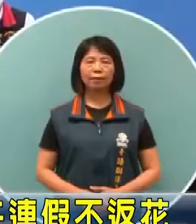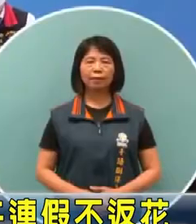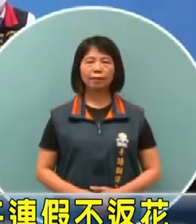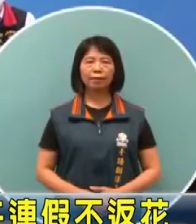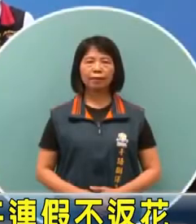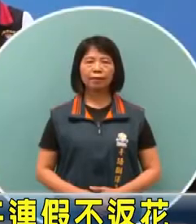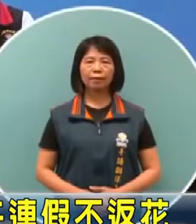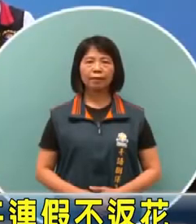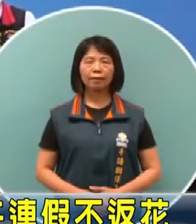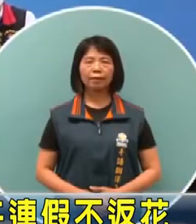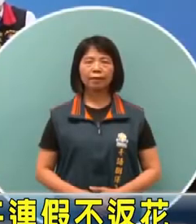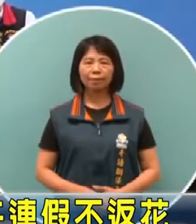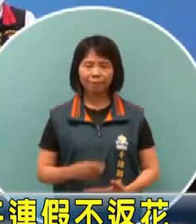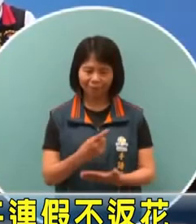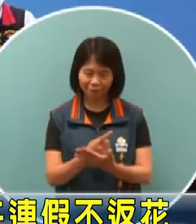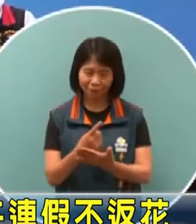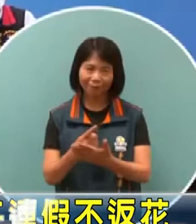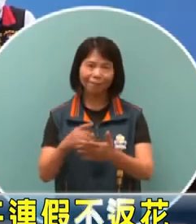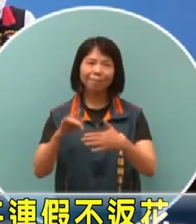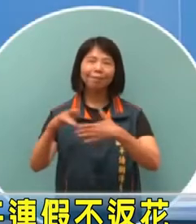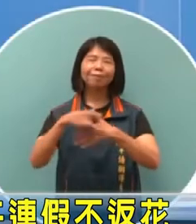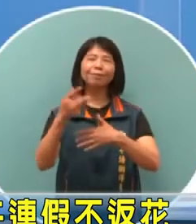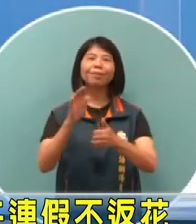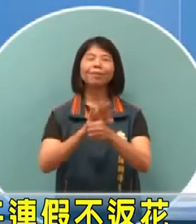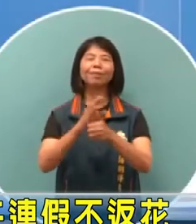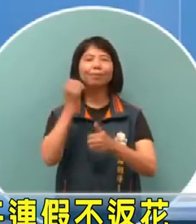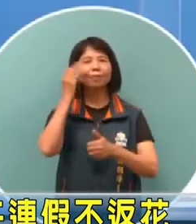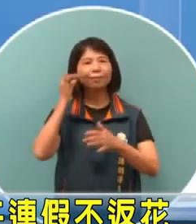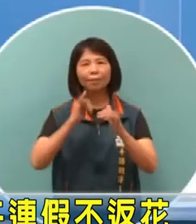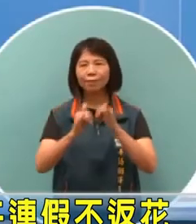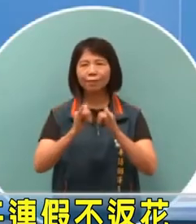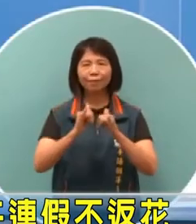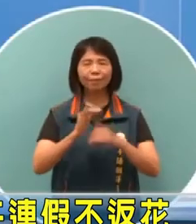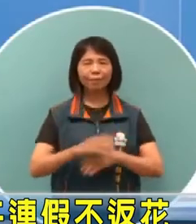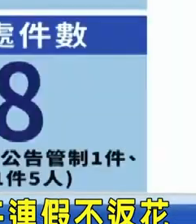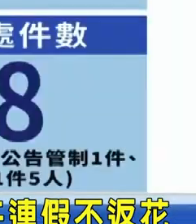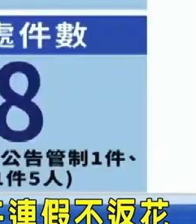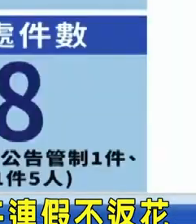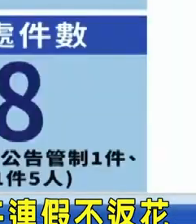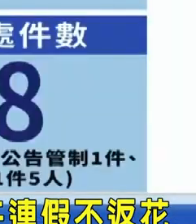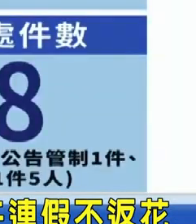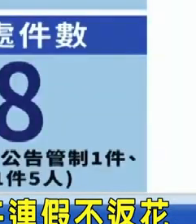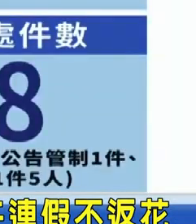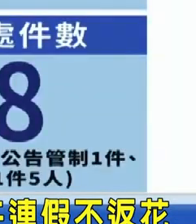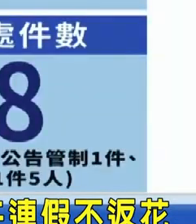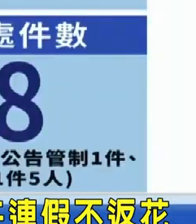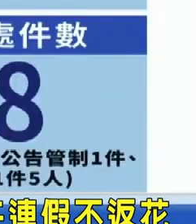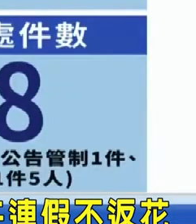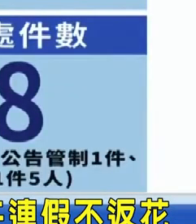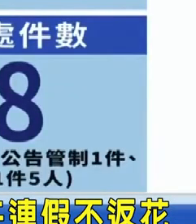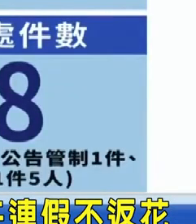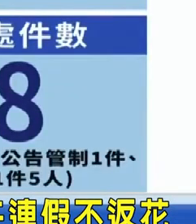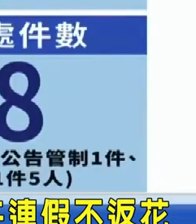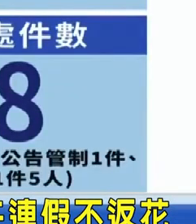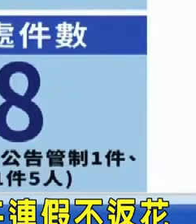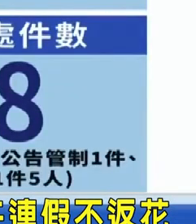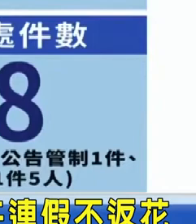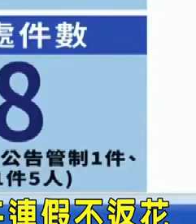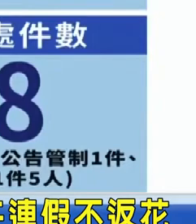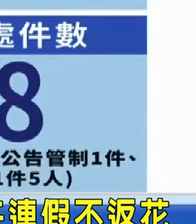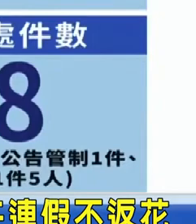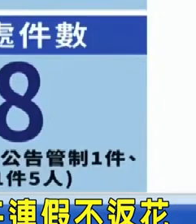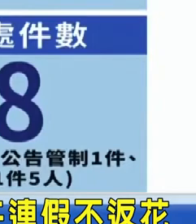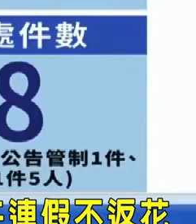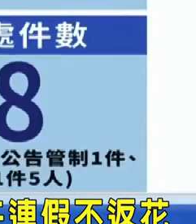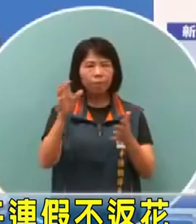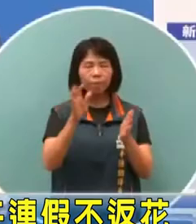新冠肺炎疫情延烧，全国7号本土确诊达211人，26人死亡。疫情指挥中心决定延长